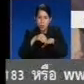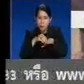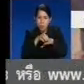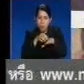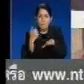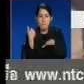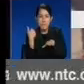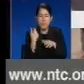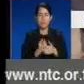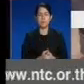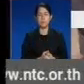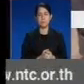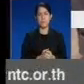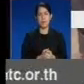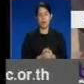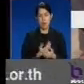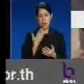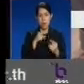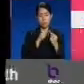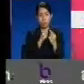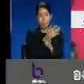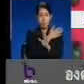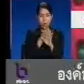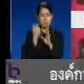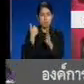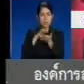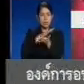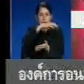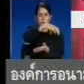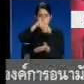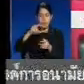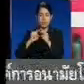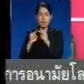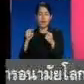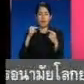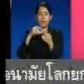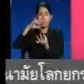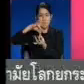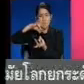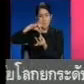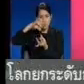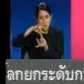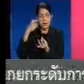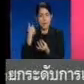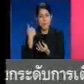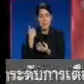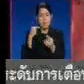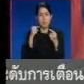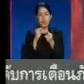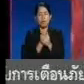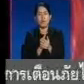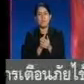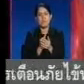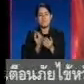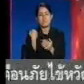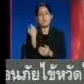ในวันจันทร์นี้ก่อนหน้านี้มีโรงเรียน3โรงในสังกัดเทศบาลเมืองสวนขโลกประกอบด้วยโรงเรียนเทศบาลวัดสวัสดิการ